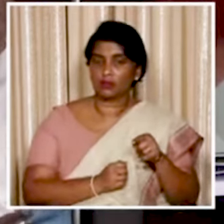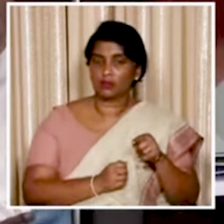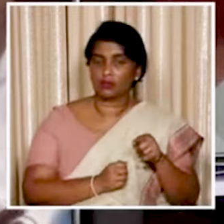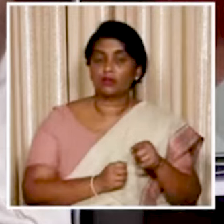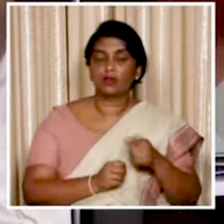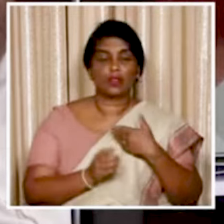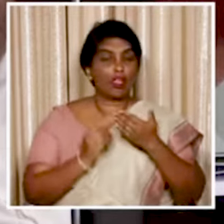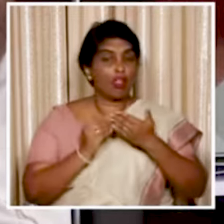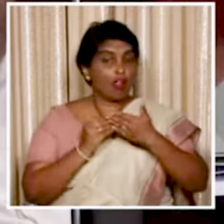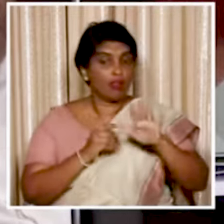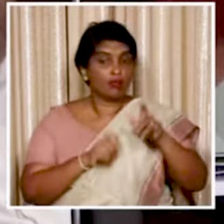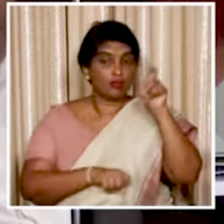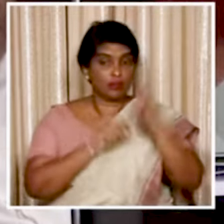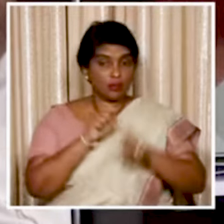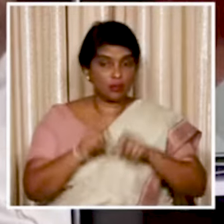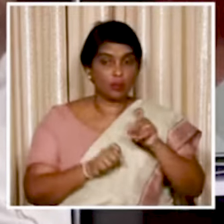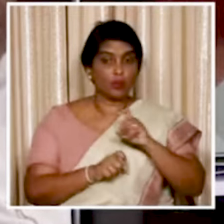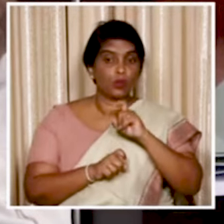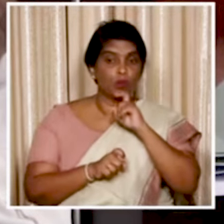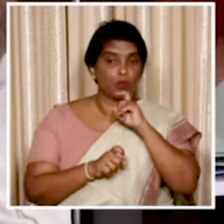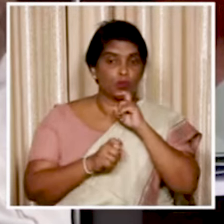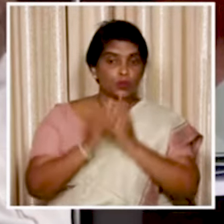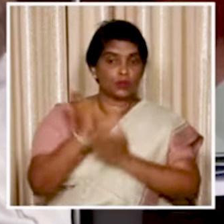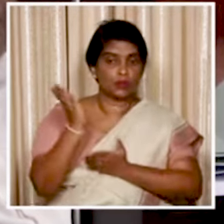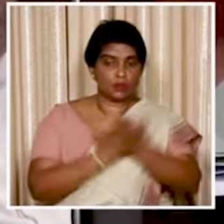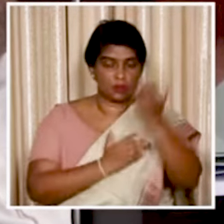මේ අයින් කරපු නිලධාරීන් අධිකරණයට ගියා